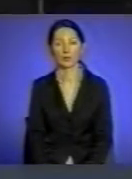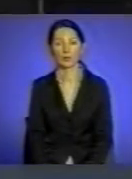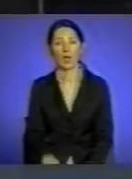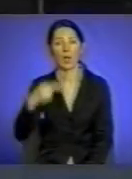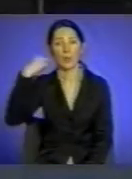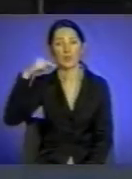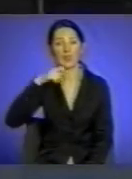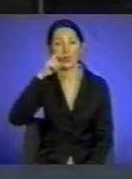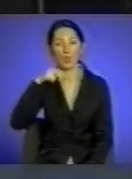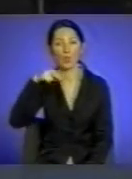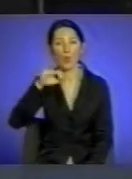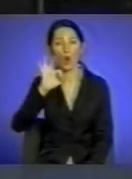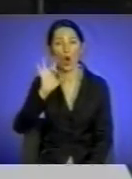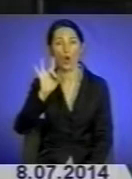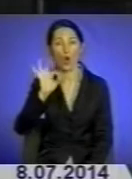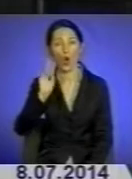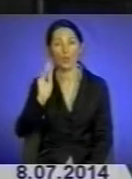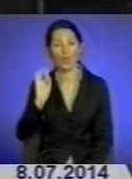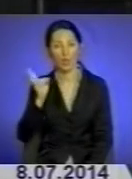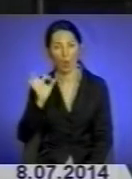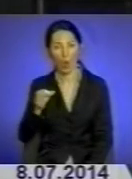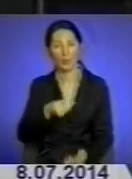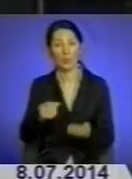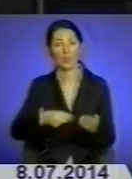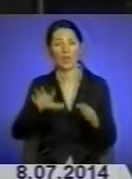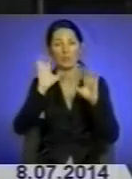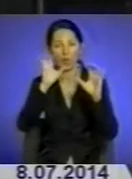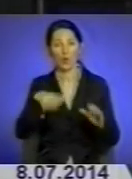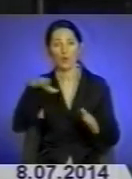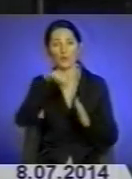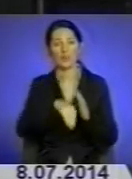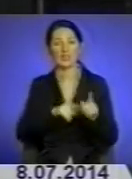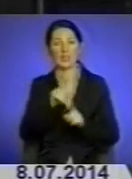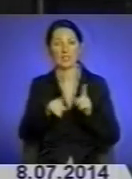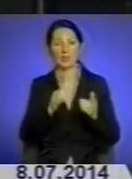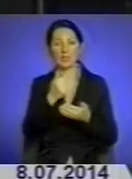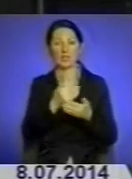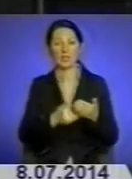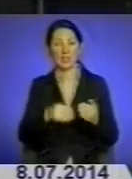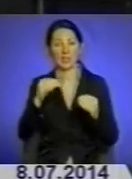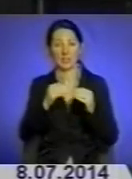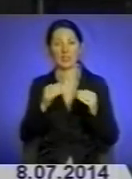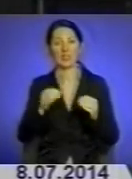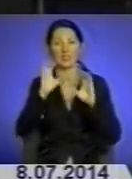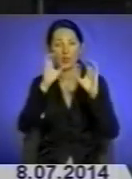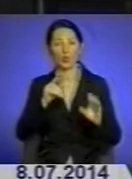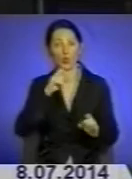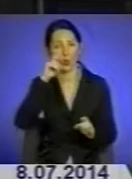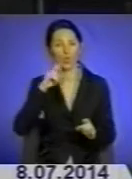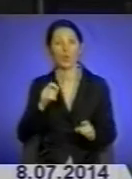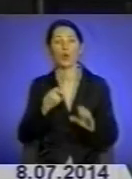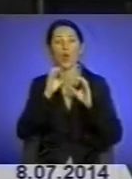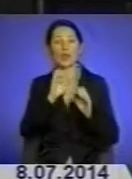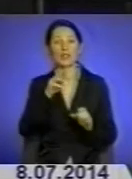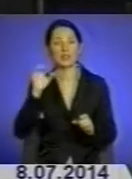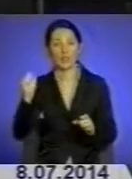Президент України Петро Порошенко підписав закон про внесення зміни до статті 10 закону України про статус ветеранів війни, гарантії